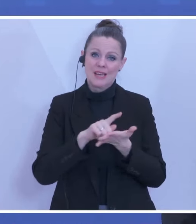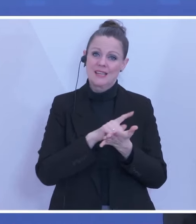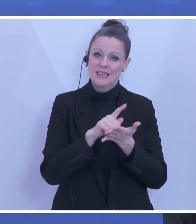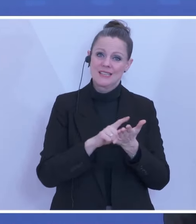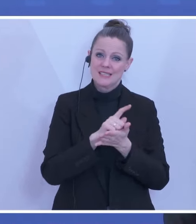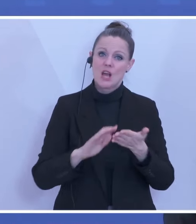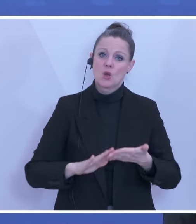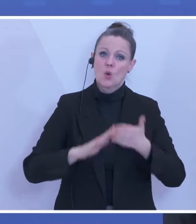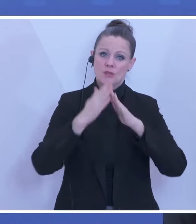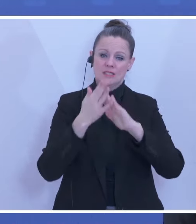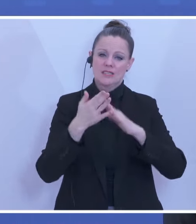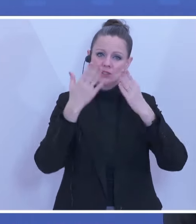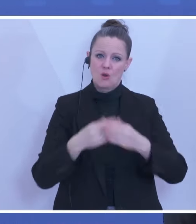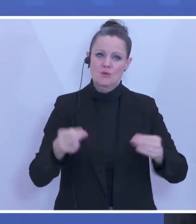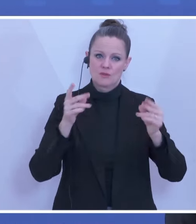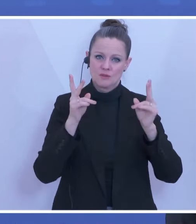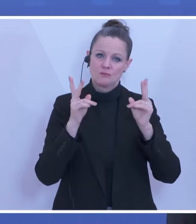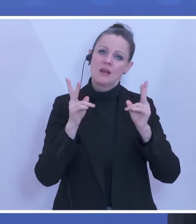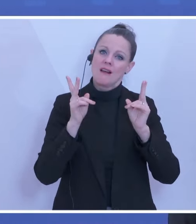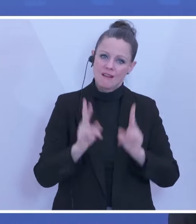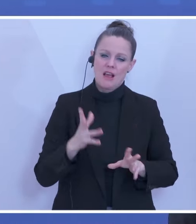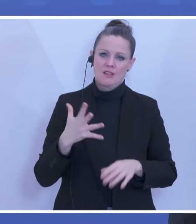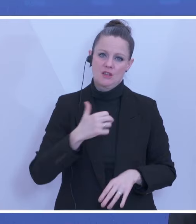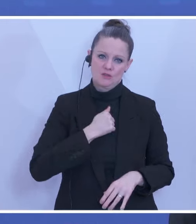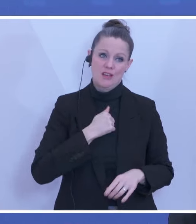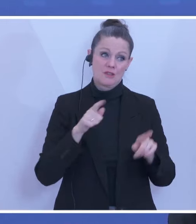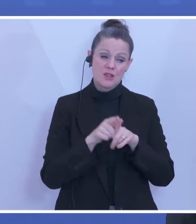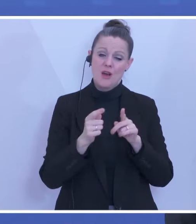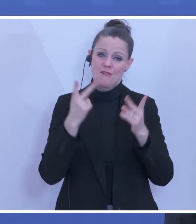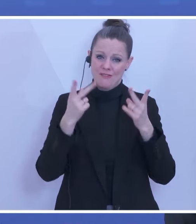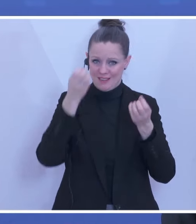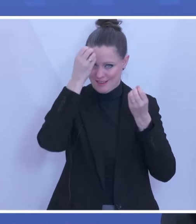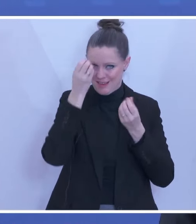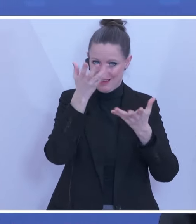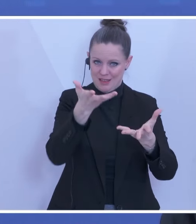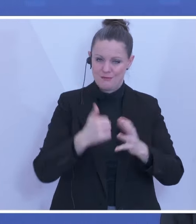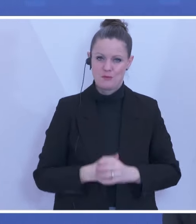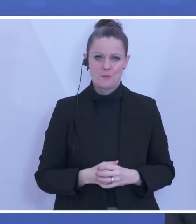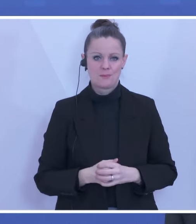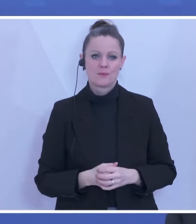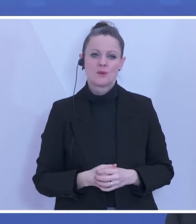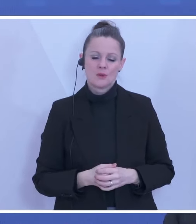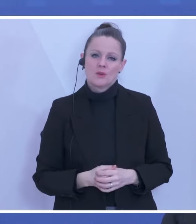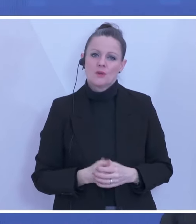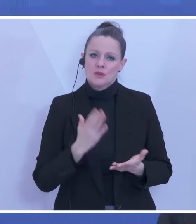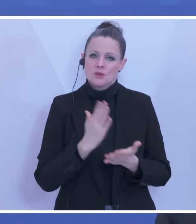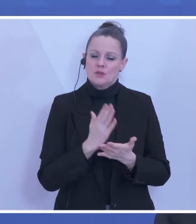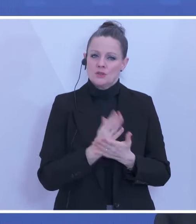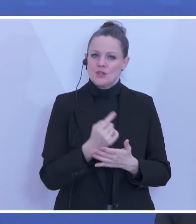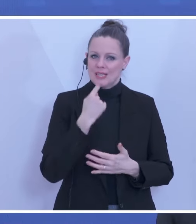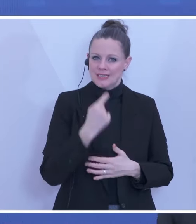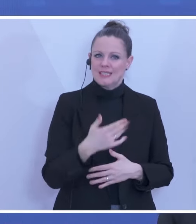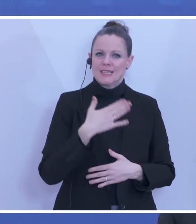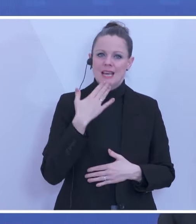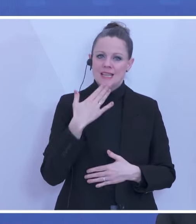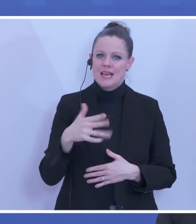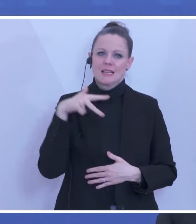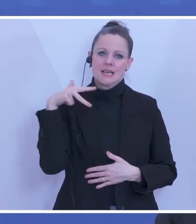gelingen. Das ist nämlich auch eine Botschaft an diesem Tag. Und wie gesagt, danke nochmal an die